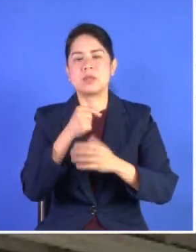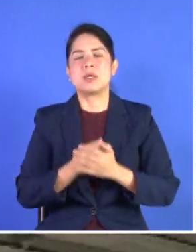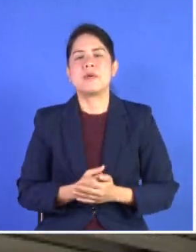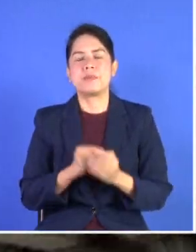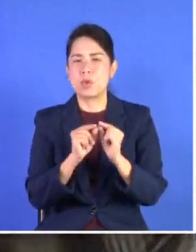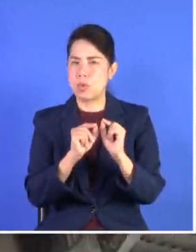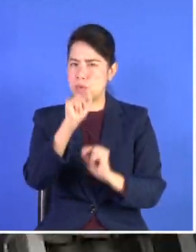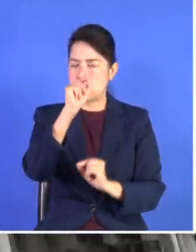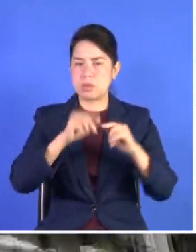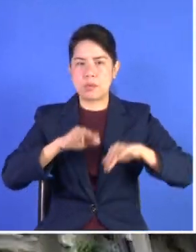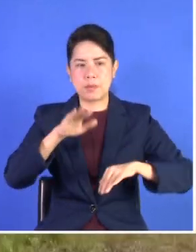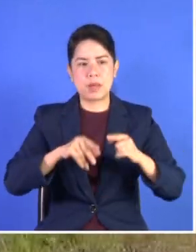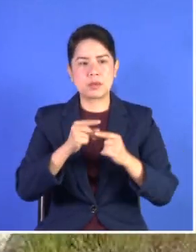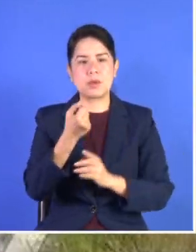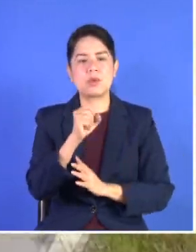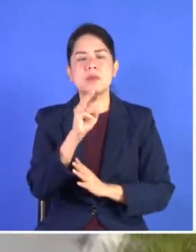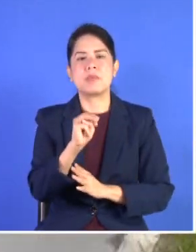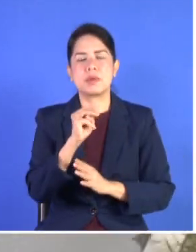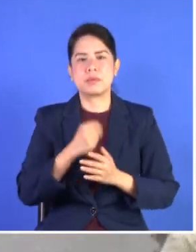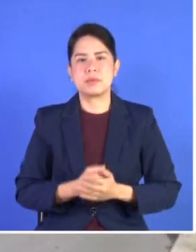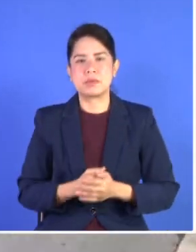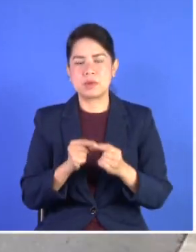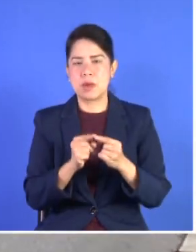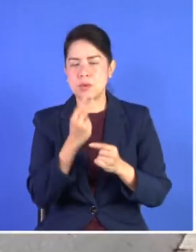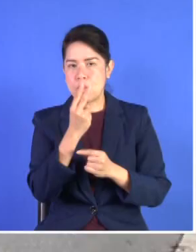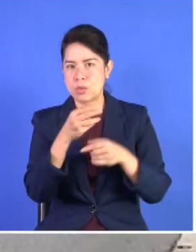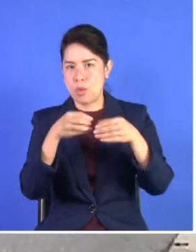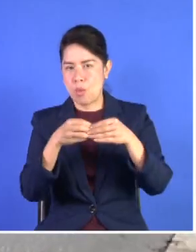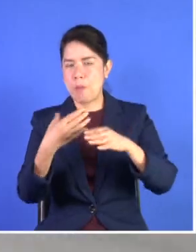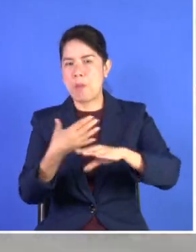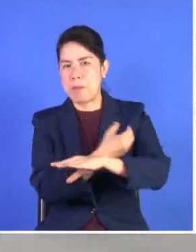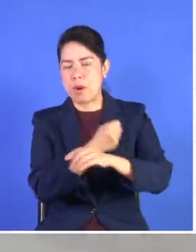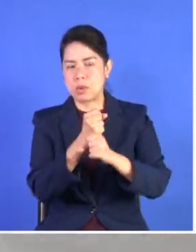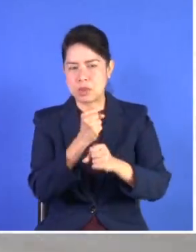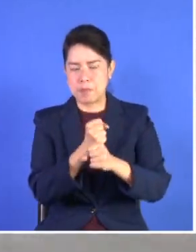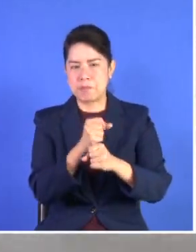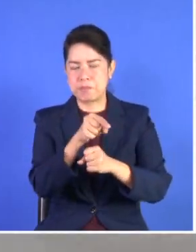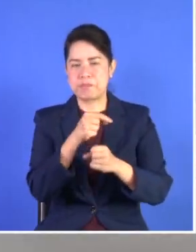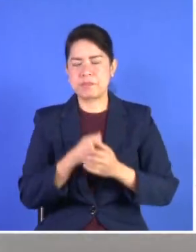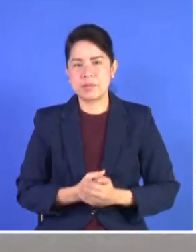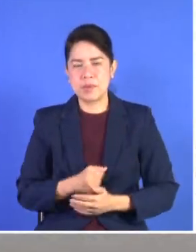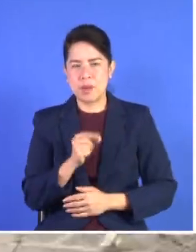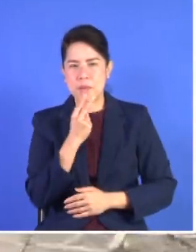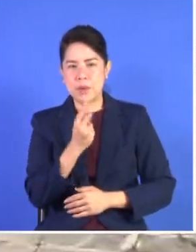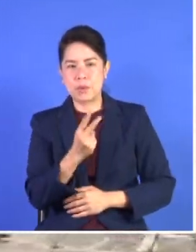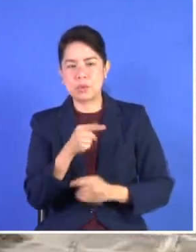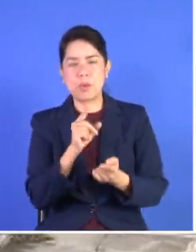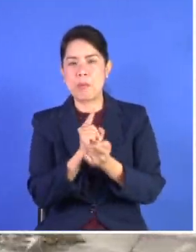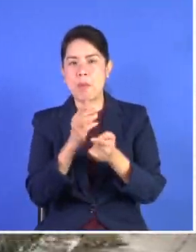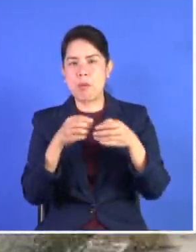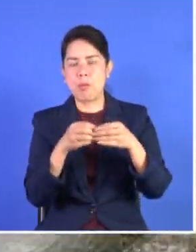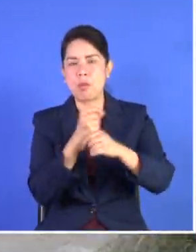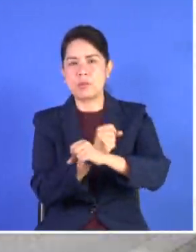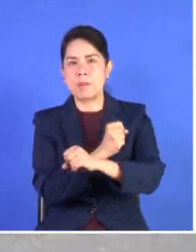สูงเนี่ยประมาณสัก10เมตรเห็นจะได้ แสดงว่าเป็นผู้รับเหมาหรือเปล่า เป็นไปได้ค่ะ นะ เพราะว่าตอนที่นักข่าวไปถึงเนี่ยไม่เจอคนงานแล้วนะคะ ไป